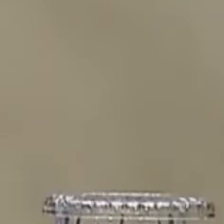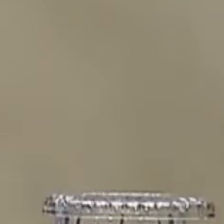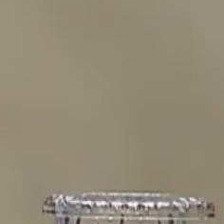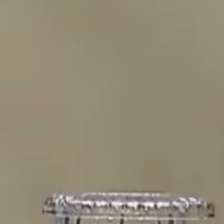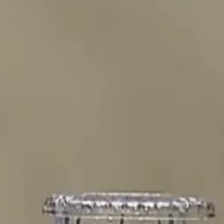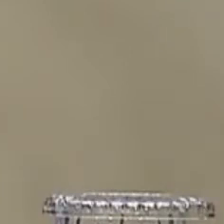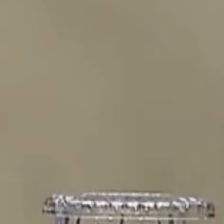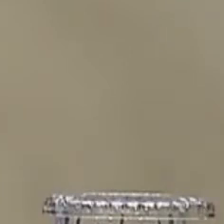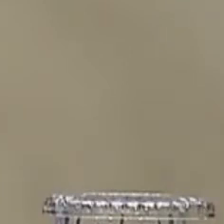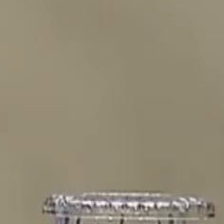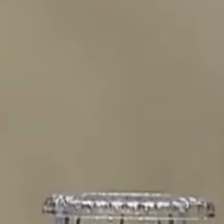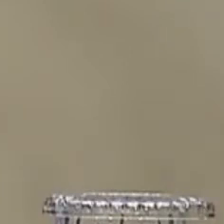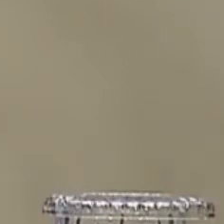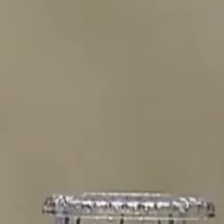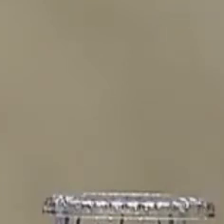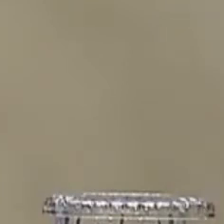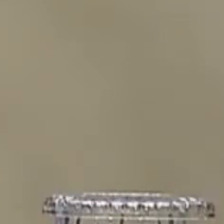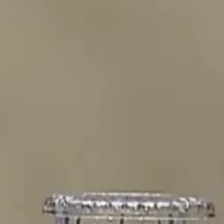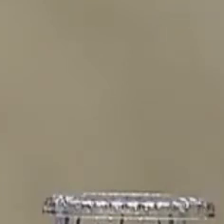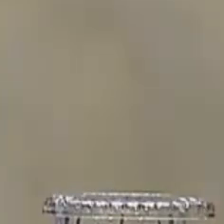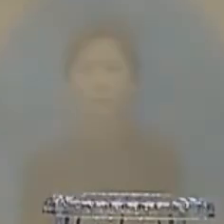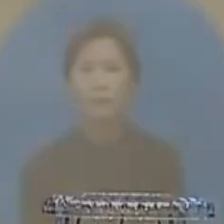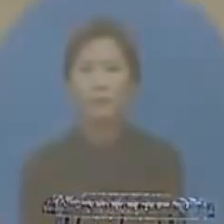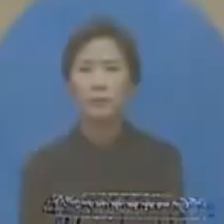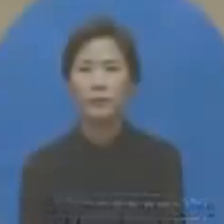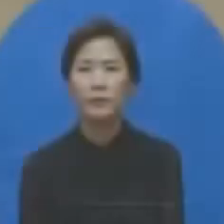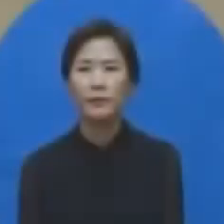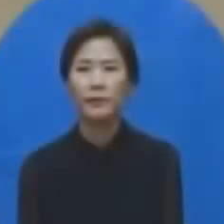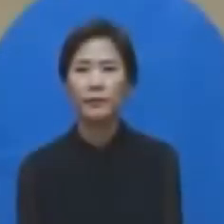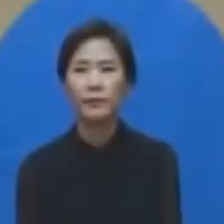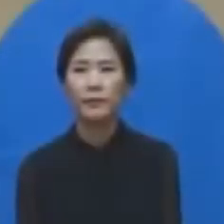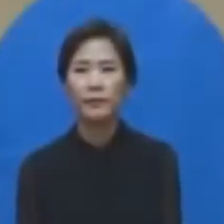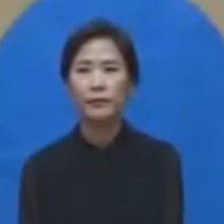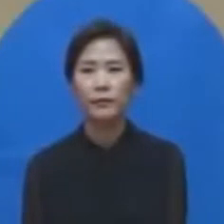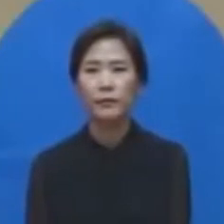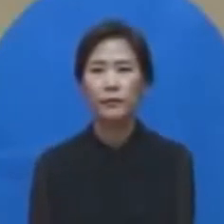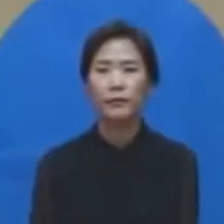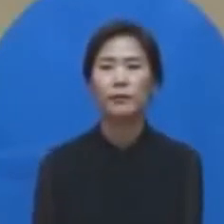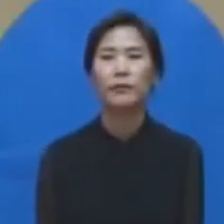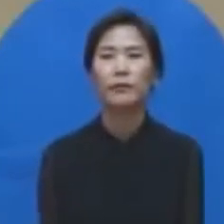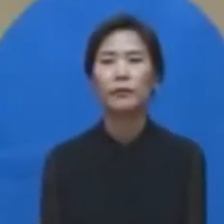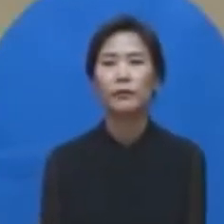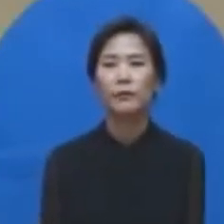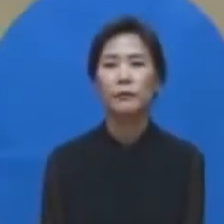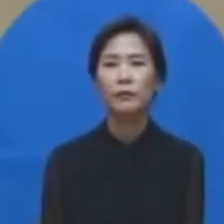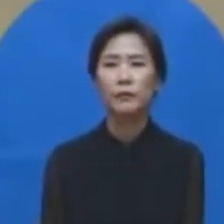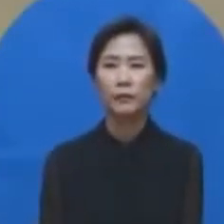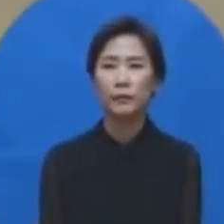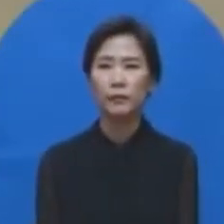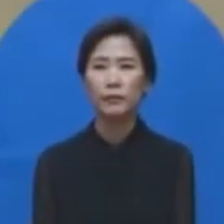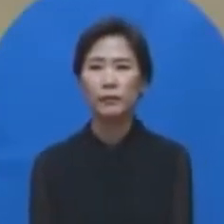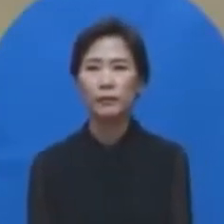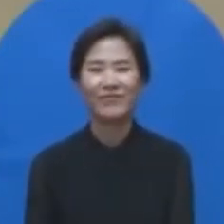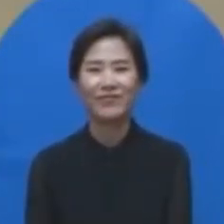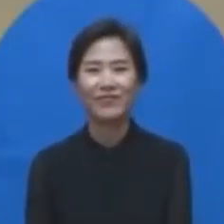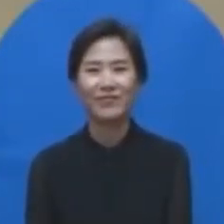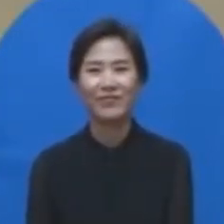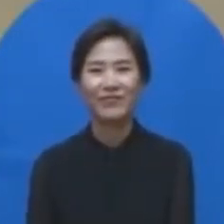오신 강승태 교수님, 이승길 교수님 앞으로 나오셔서 준비되어 있는 참고인석에